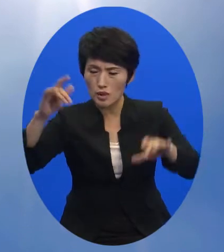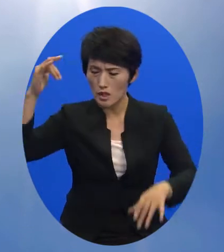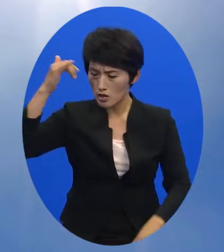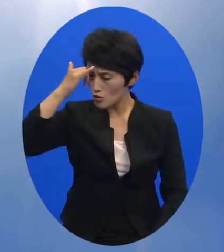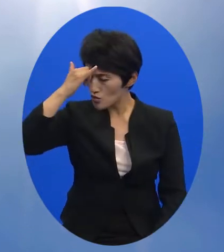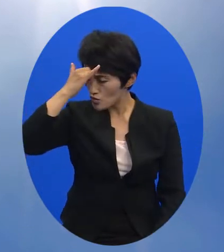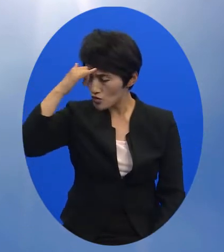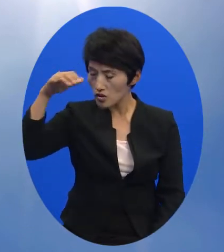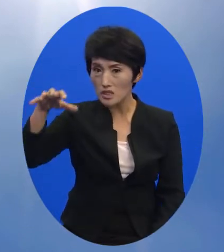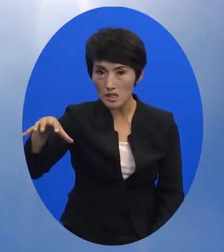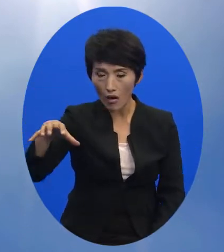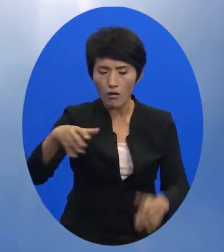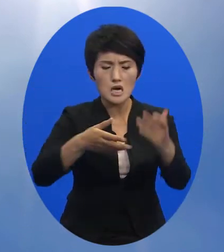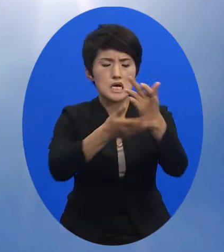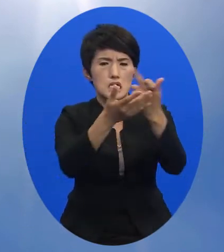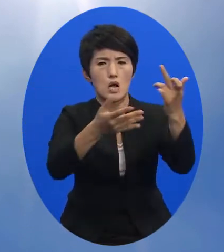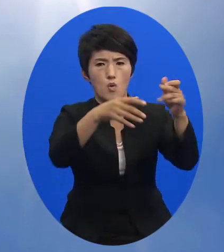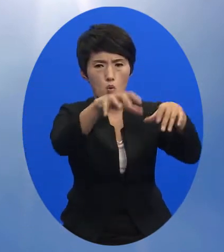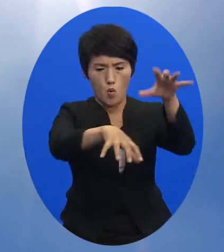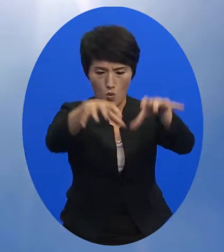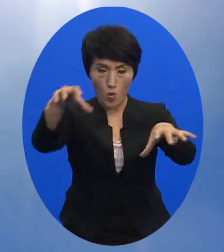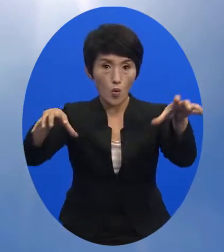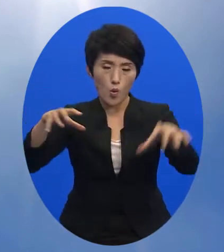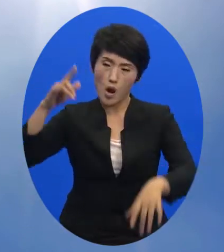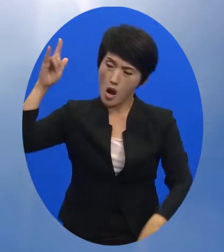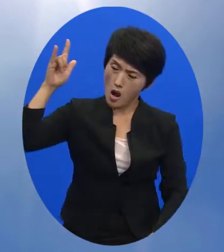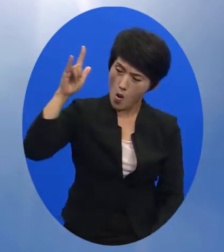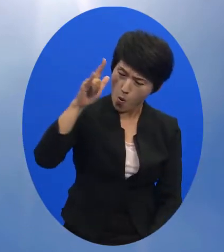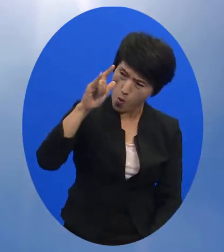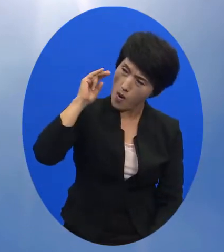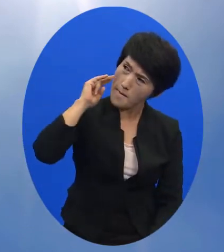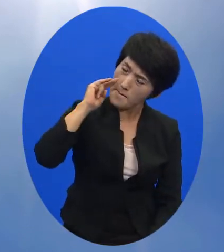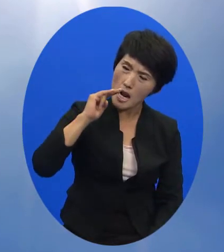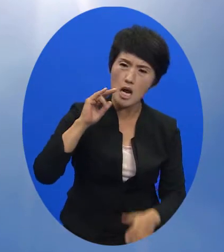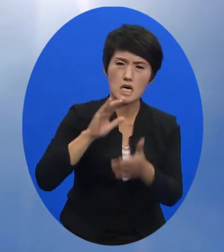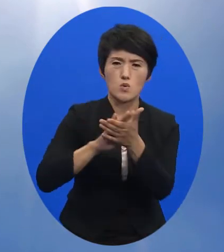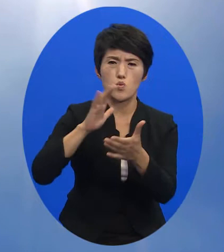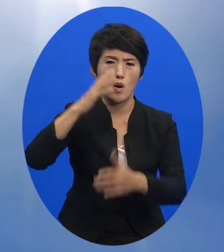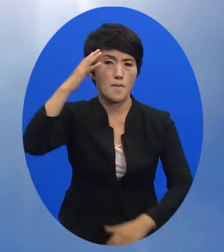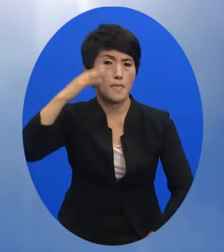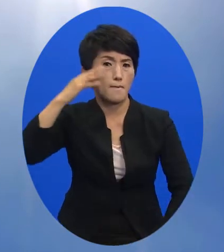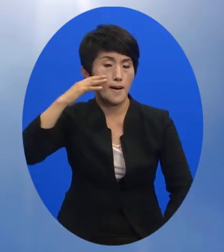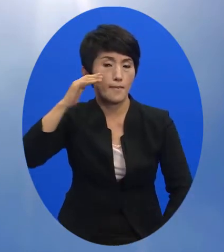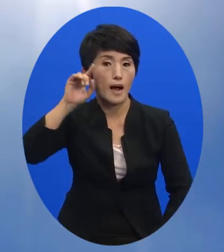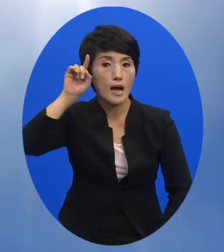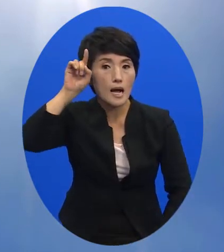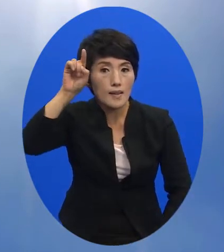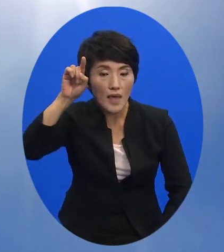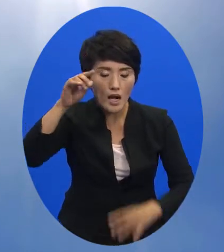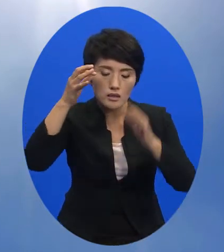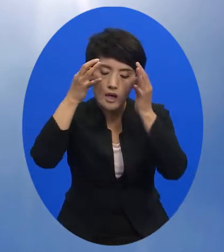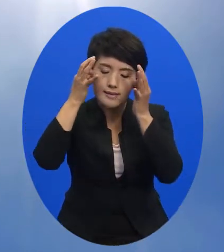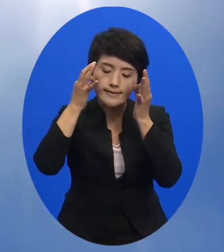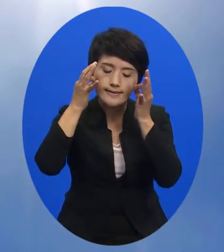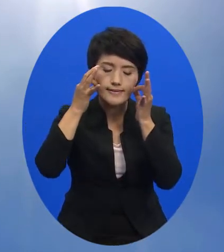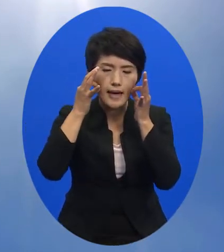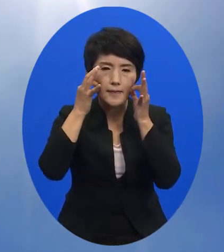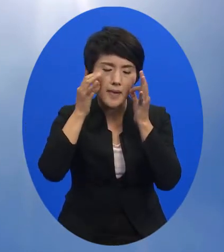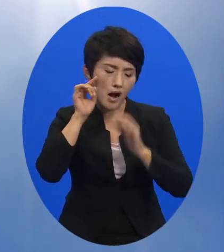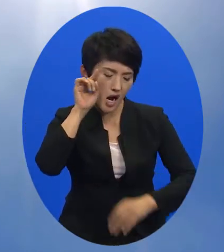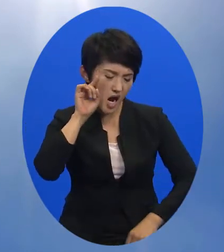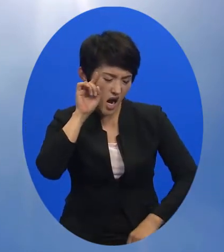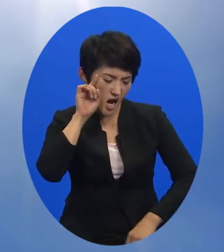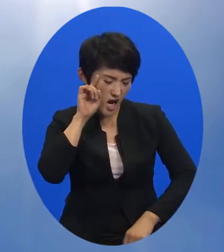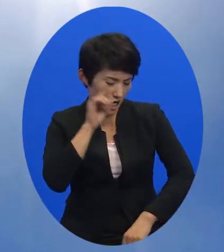충청 그리고 영남 내륙 곳곳에는 폭염주의보가 내려져 있습니다. 내일도 역시 후텁지근한 날씨가